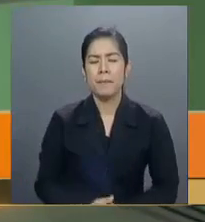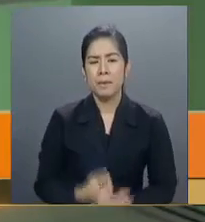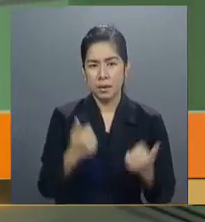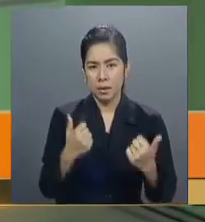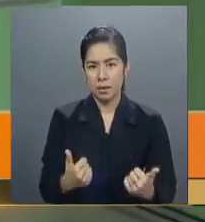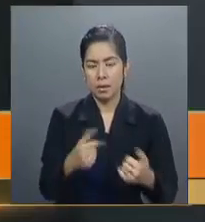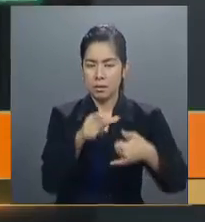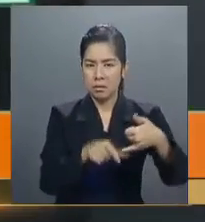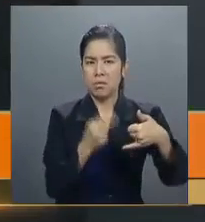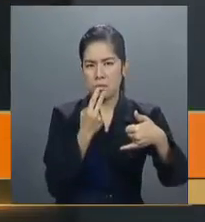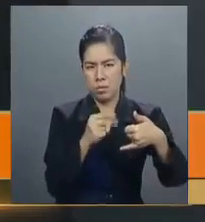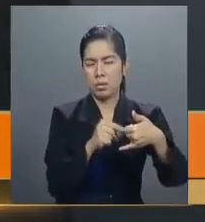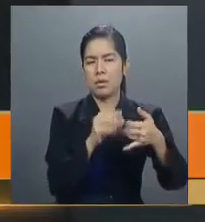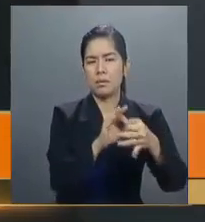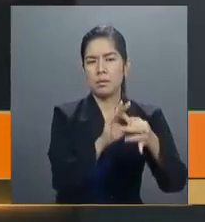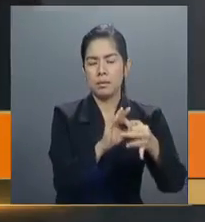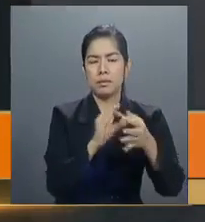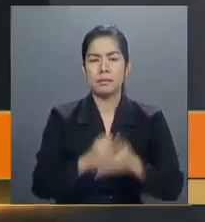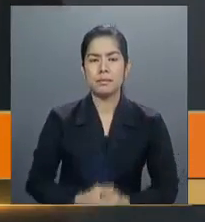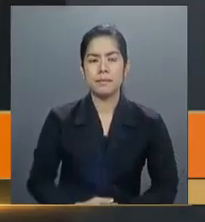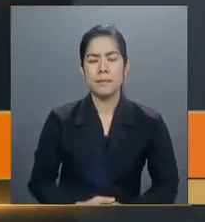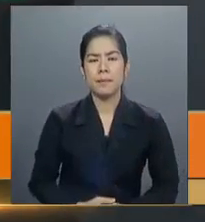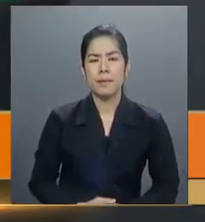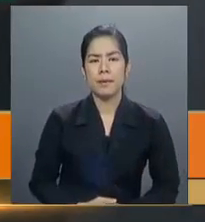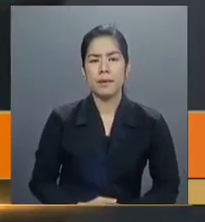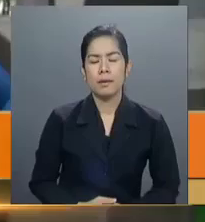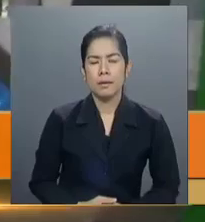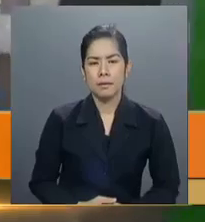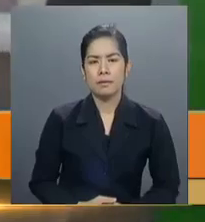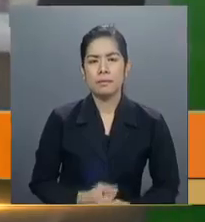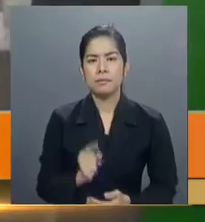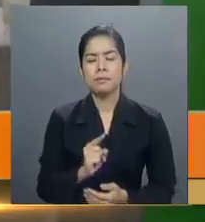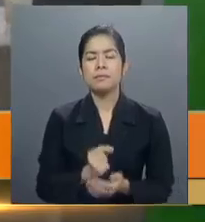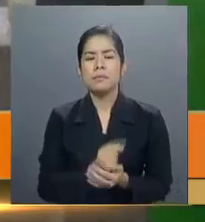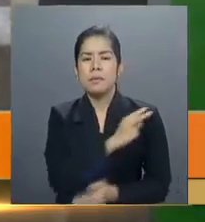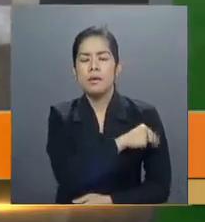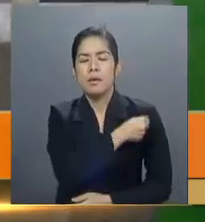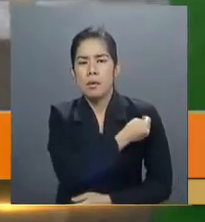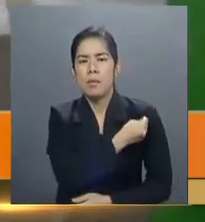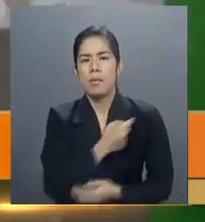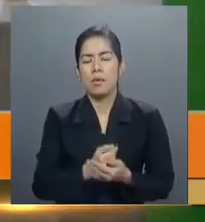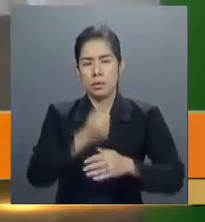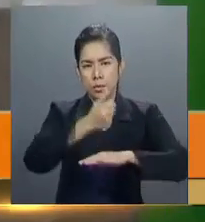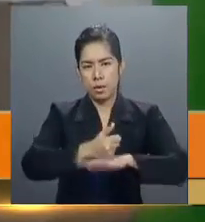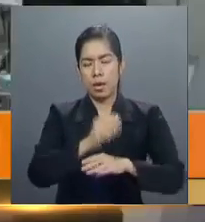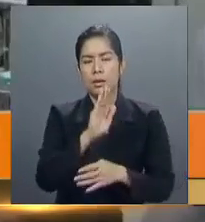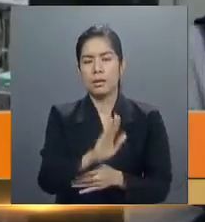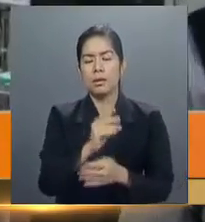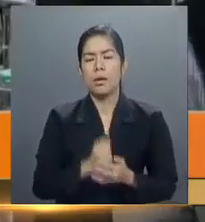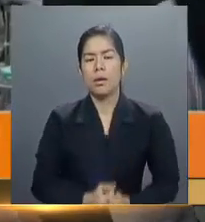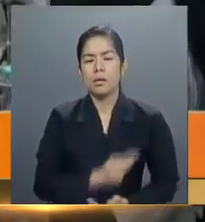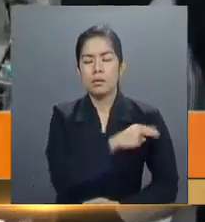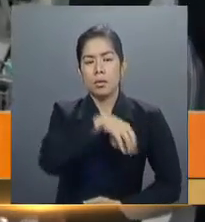คงน่าเป็นห่วงขณะที่นายแพทย์ชุติเดชตราบองครักษ์ผู้อำนวยการโรงพยาบาลศูนย์ชล